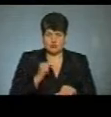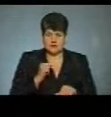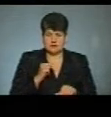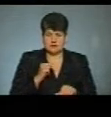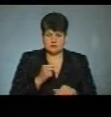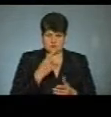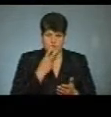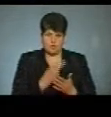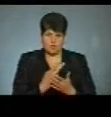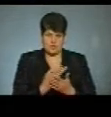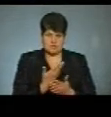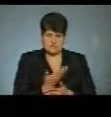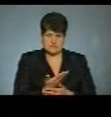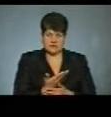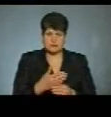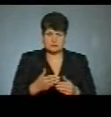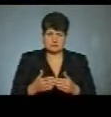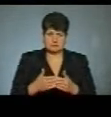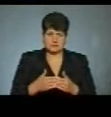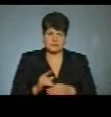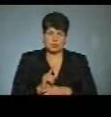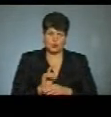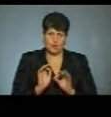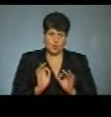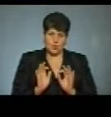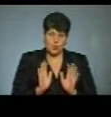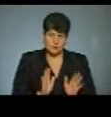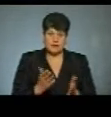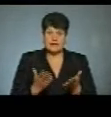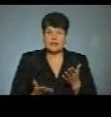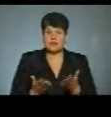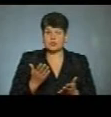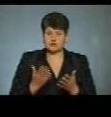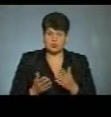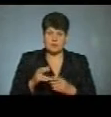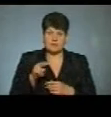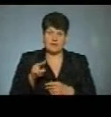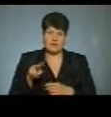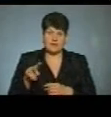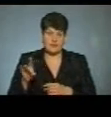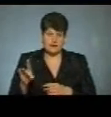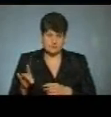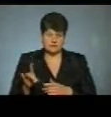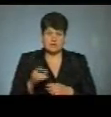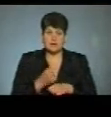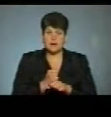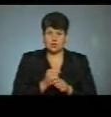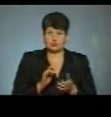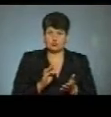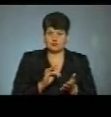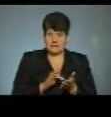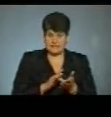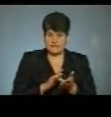гемодинамічні показники, яких наближаються до норми. І якщо ПЛР в лабораторному центрі